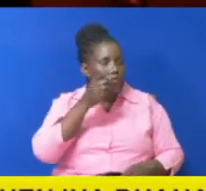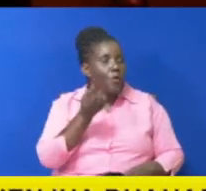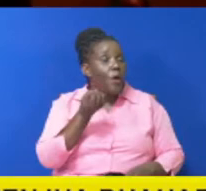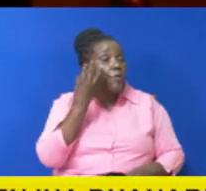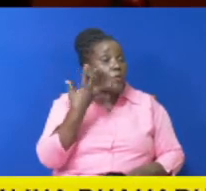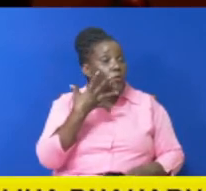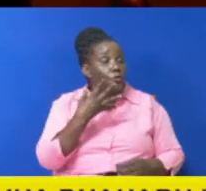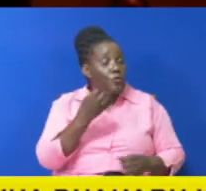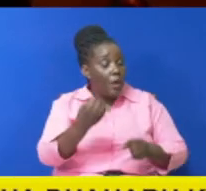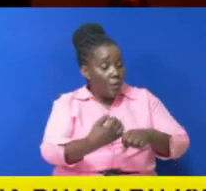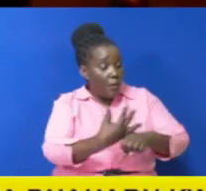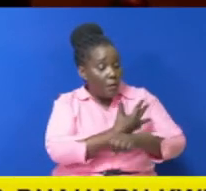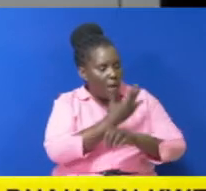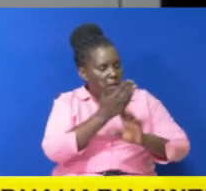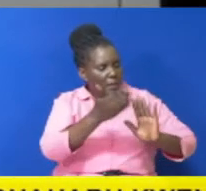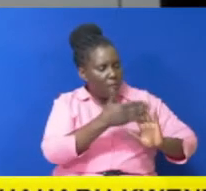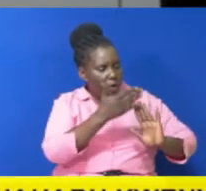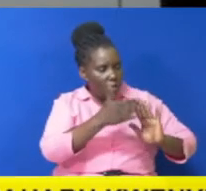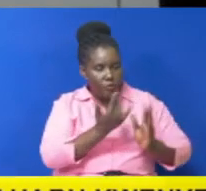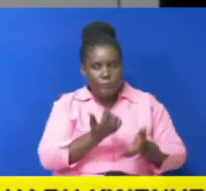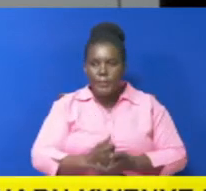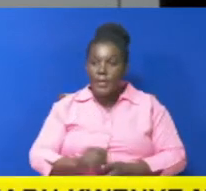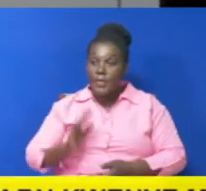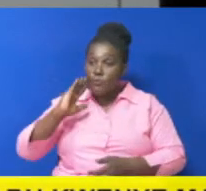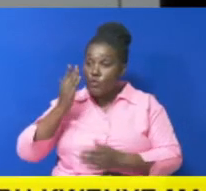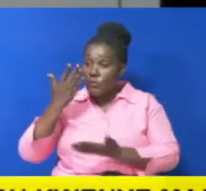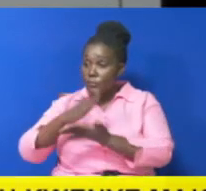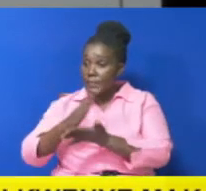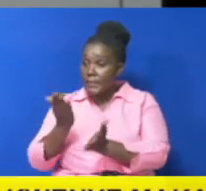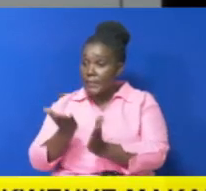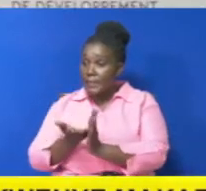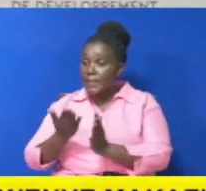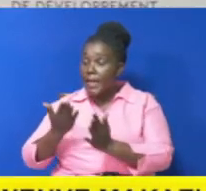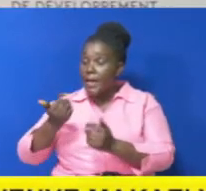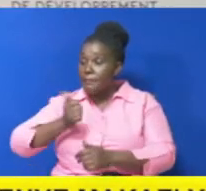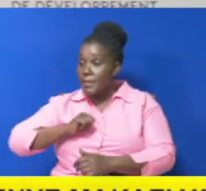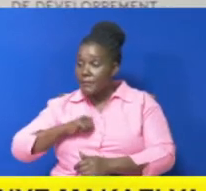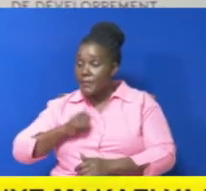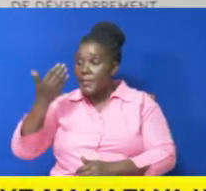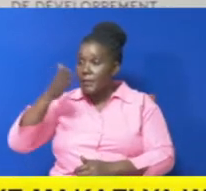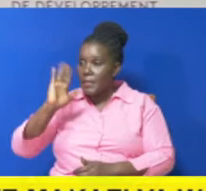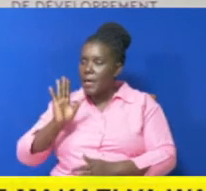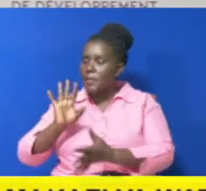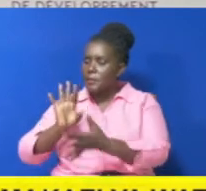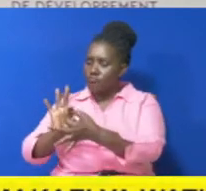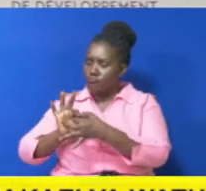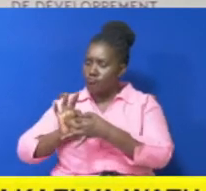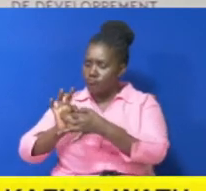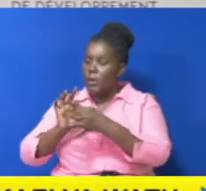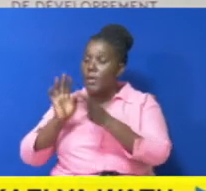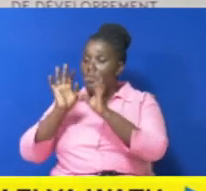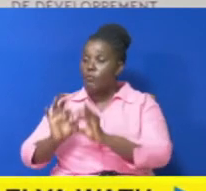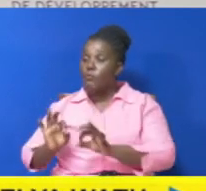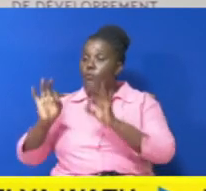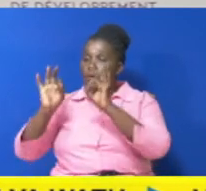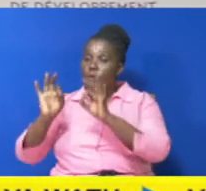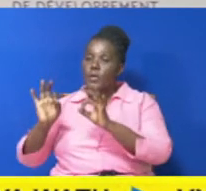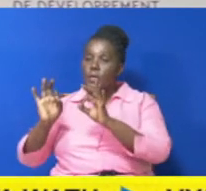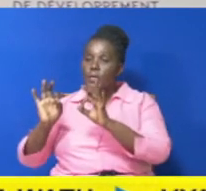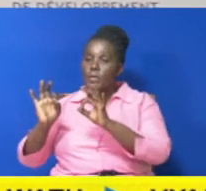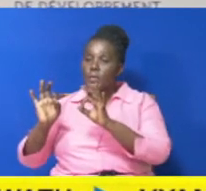Naona kuna umuhimu wa sekta binafsi na serikali kuwa na nguvu ya pamoja katika kuboresha